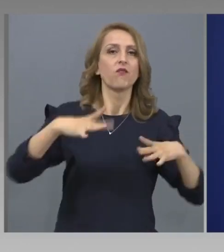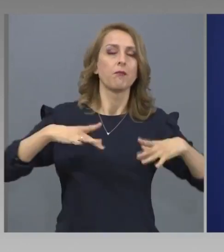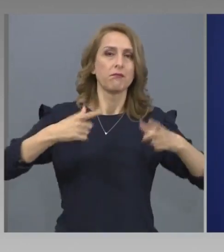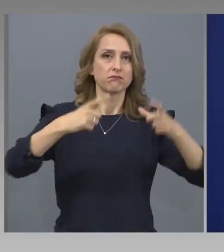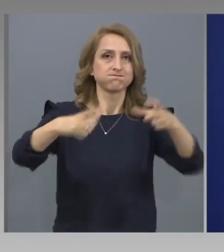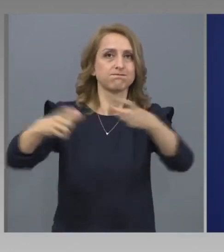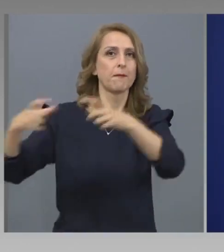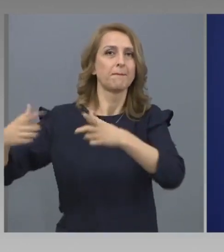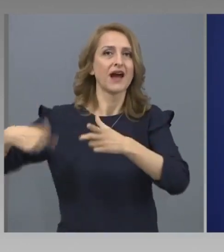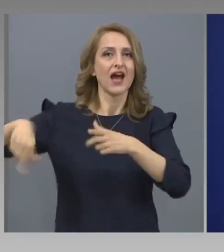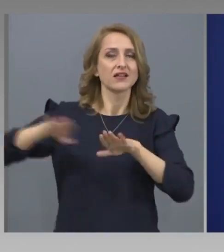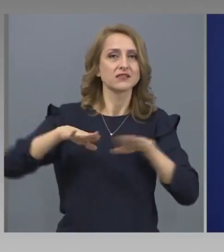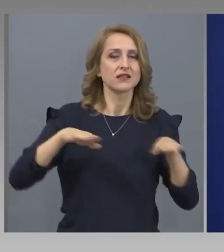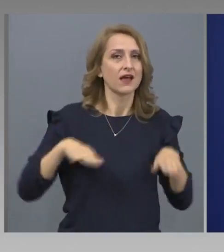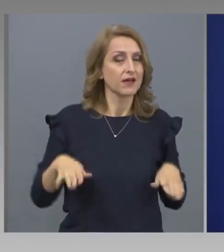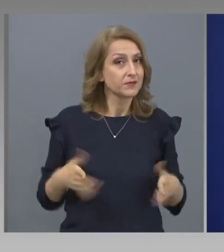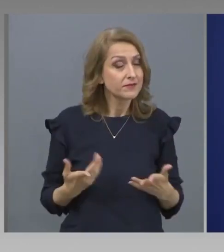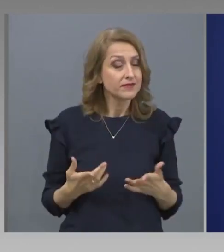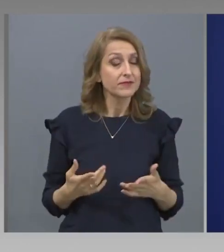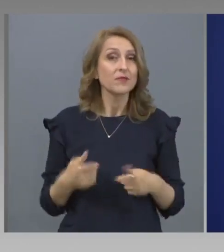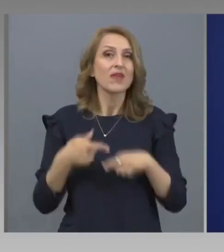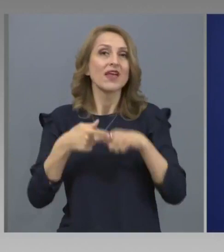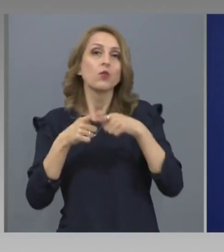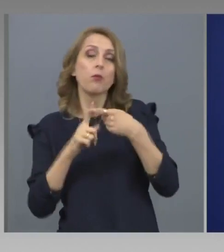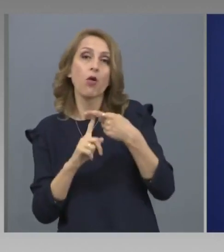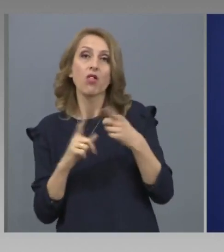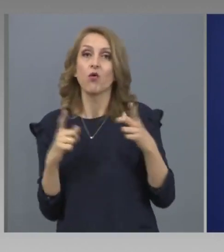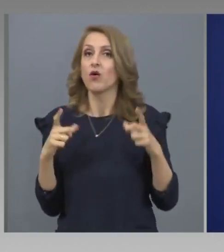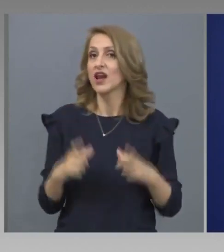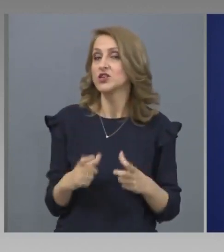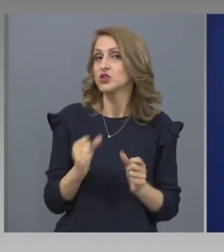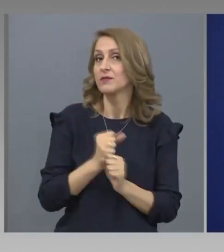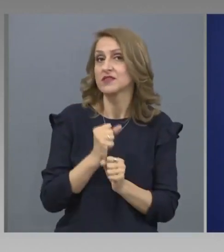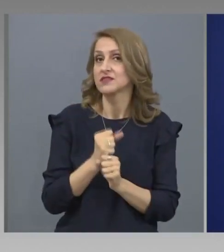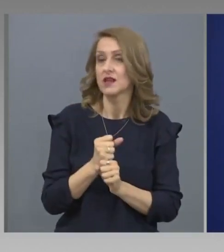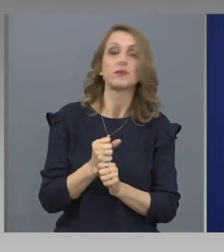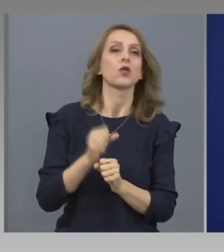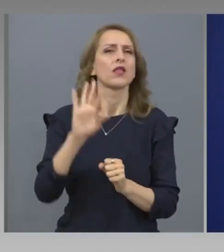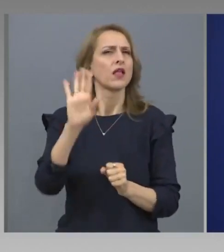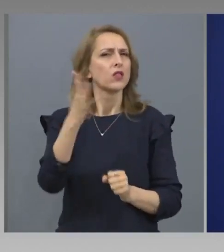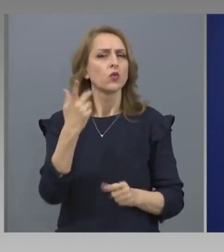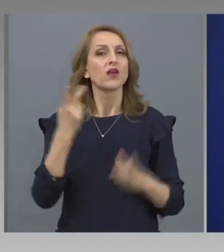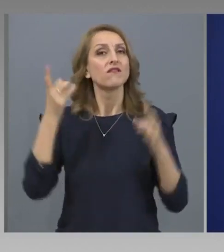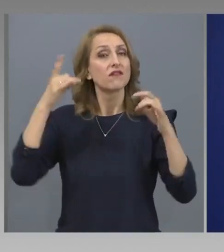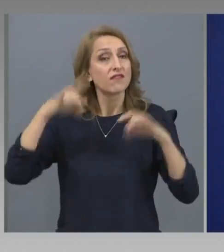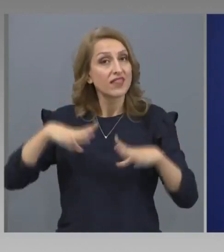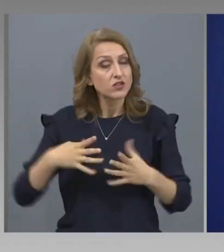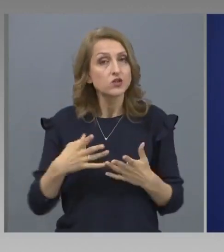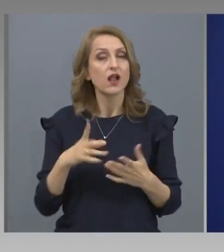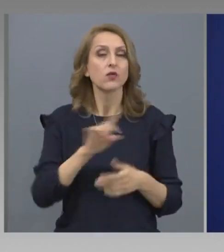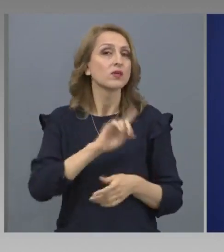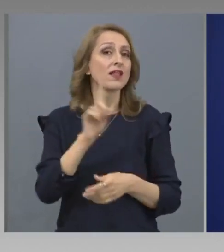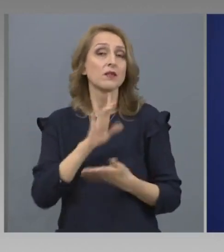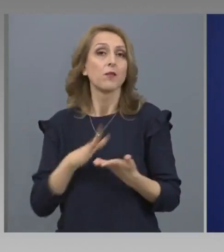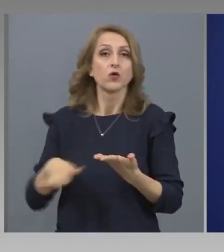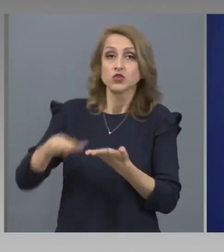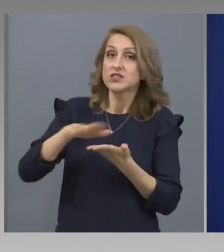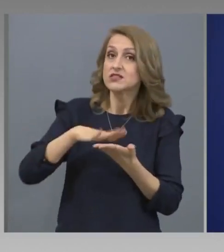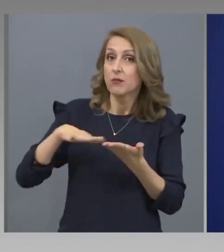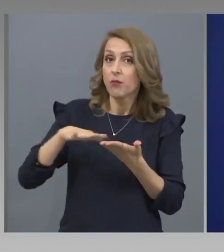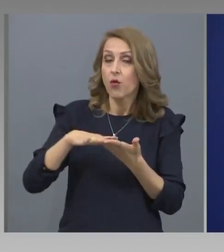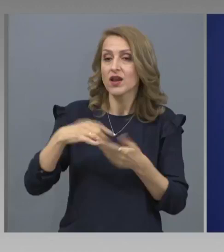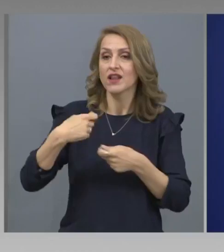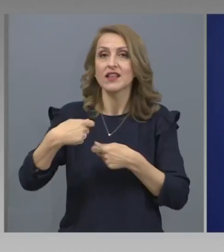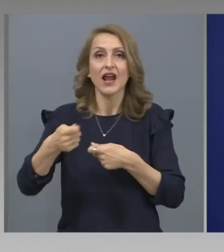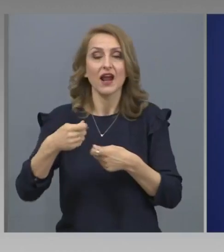такъв полурежим. Дори и в началото да не може да се покрият изцяло разходите по тази